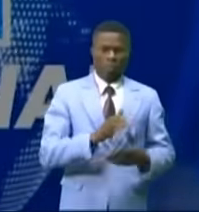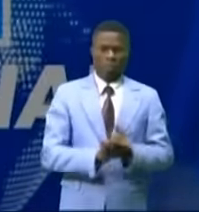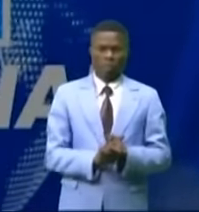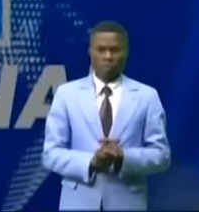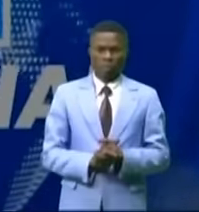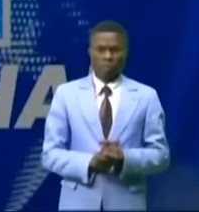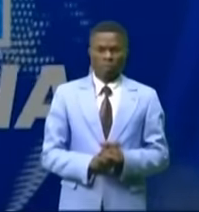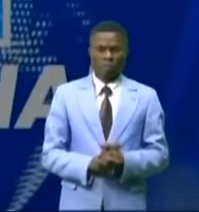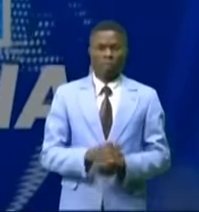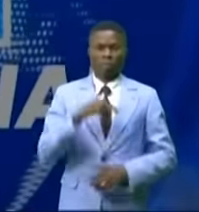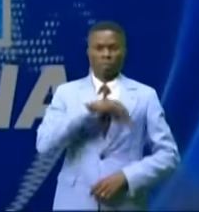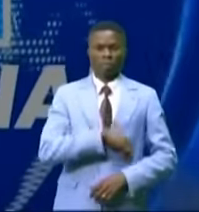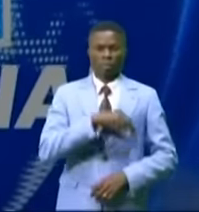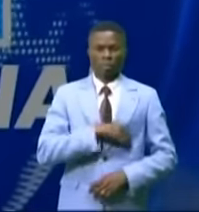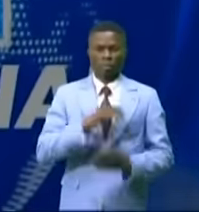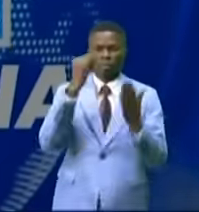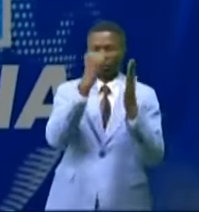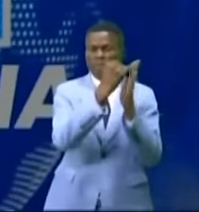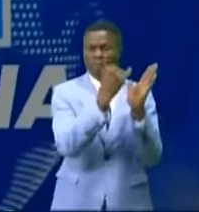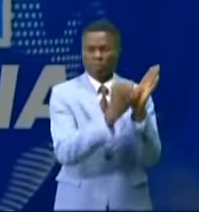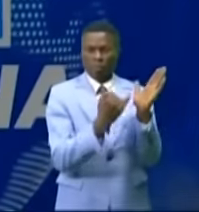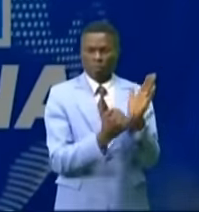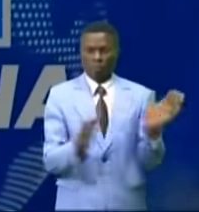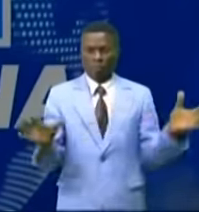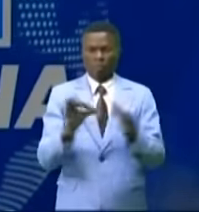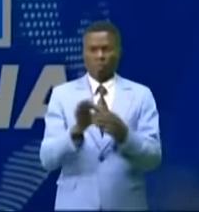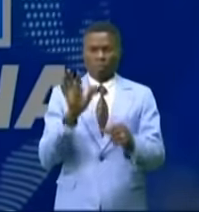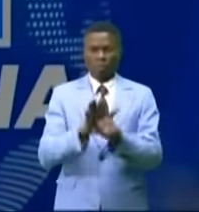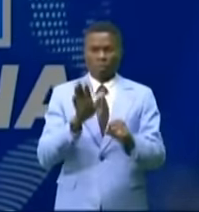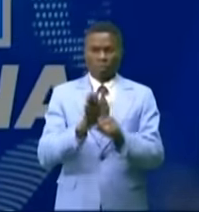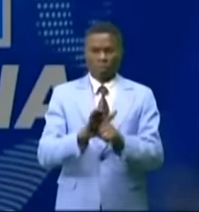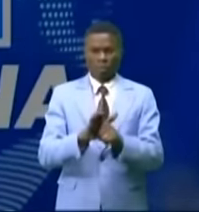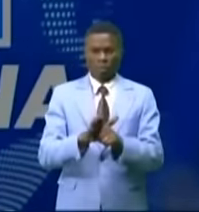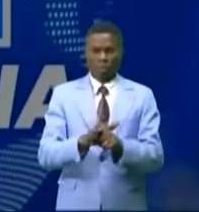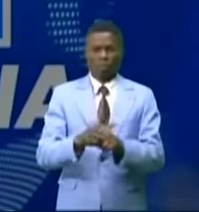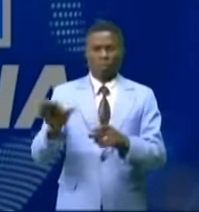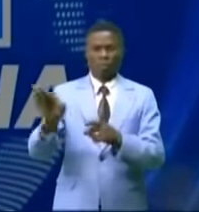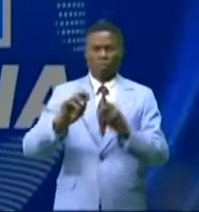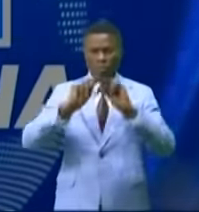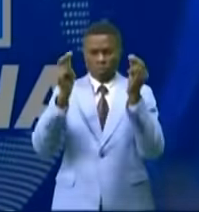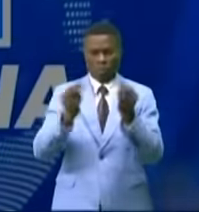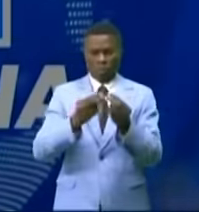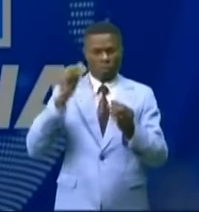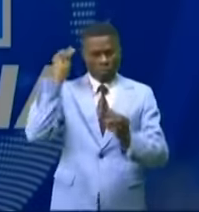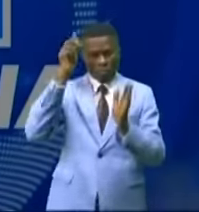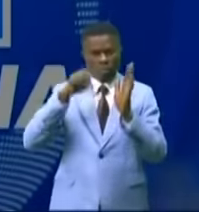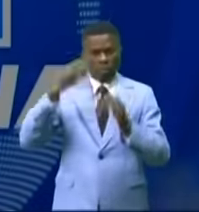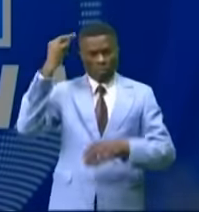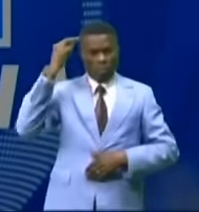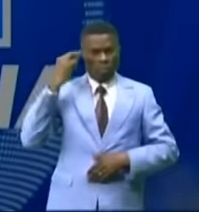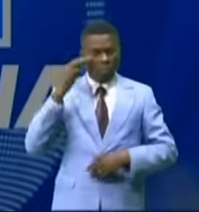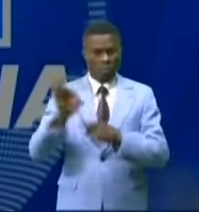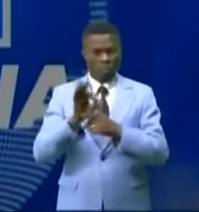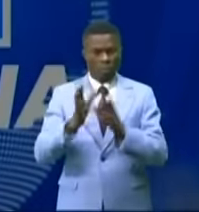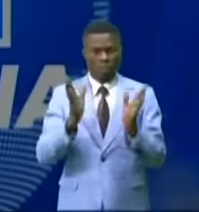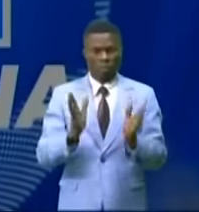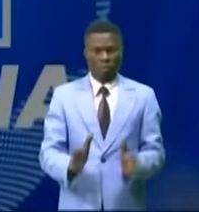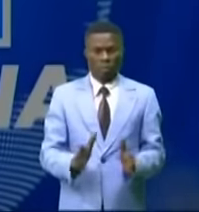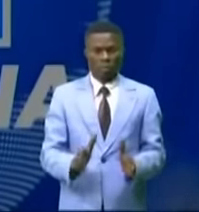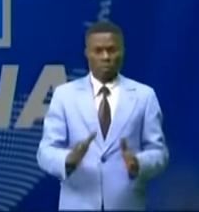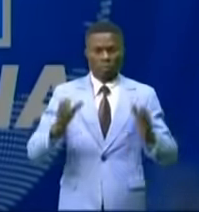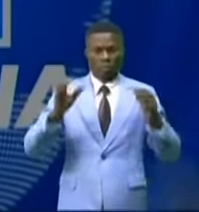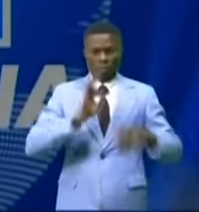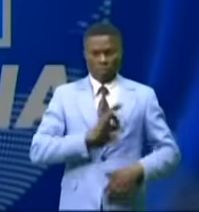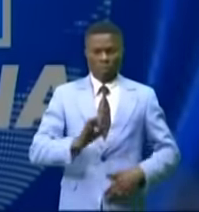Il a pour mission d'identifier une coalition majoritaire en vue de la formation du prochain gouvernement. Le formateur du chef de